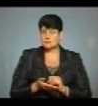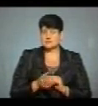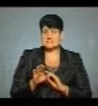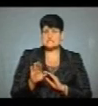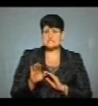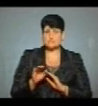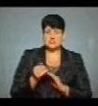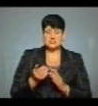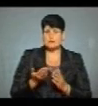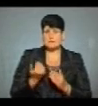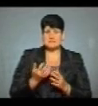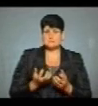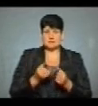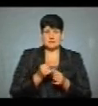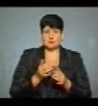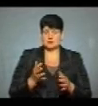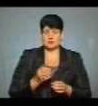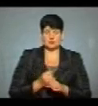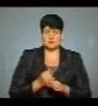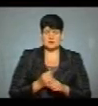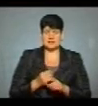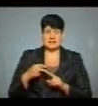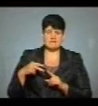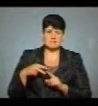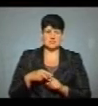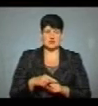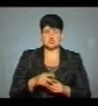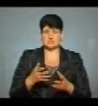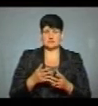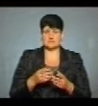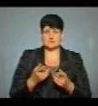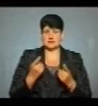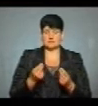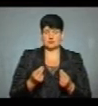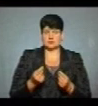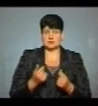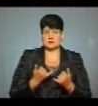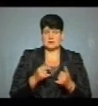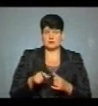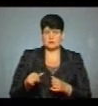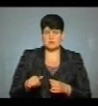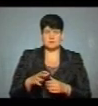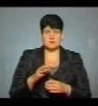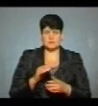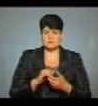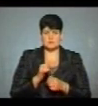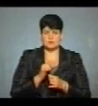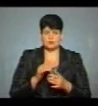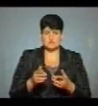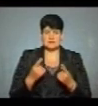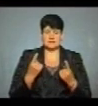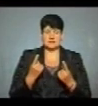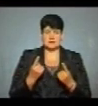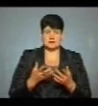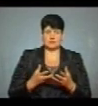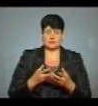Запозичення без підтримки ми раніше здійснити не могли. Навантажити тариф такими коштами зараз для споживачів ми просто не в стані, тому що це дуже великий вплив